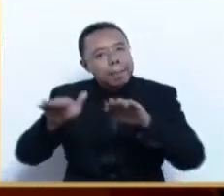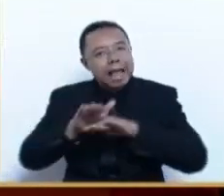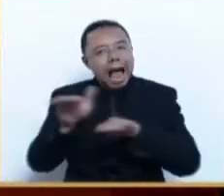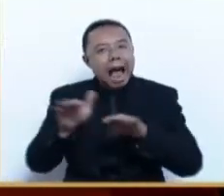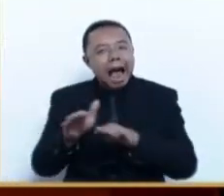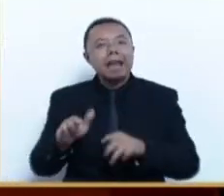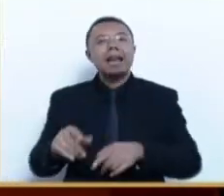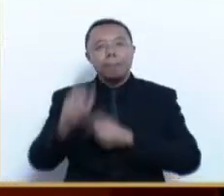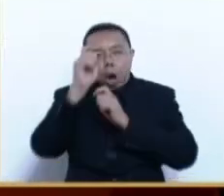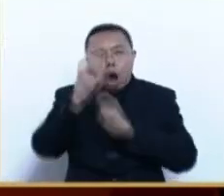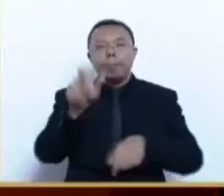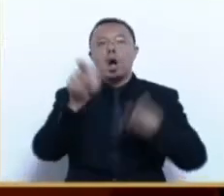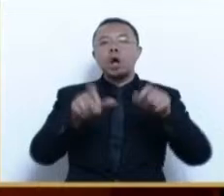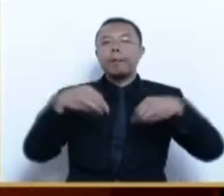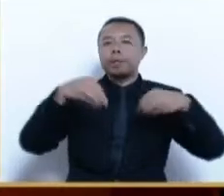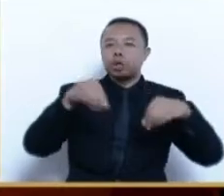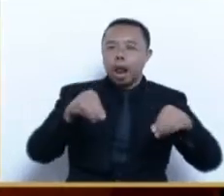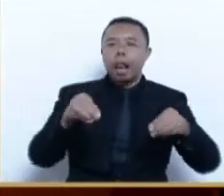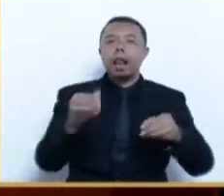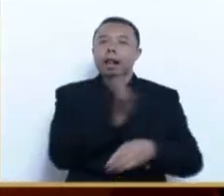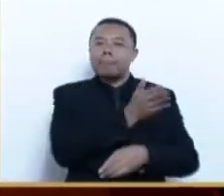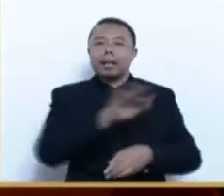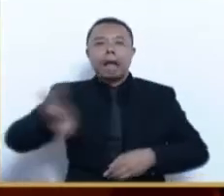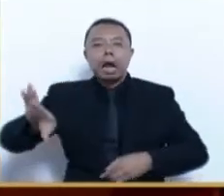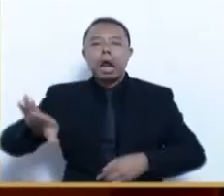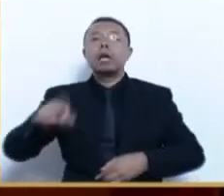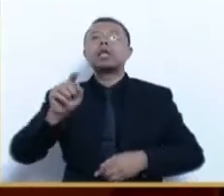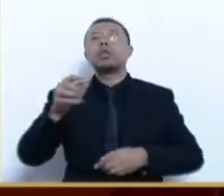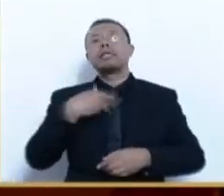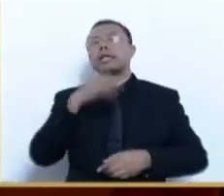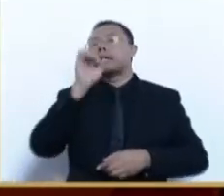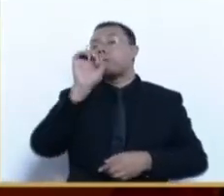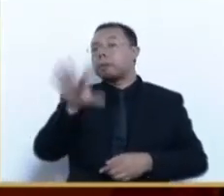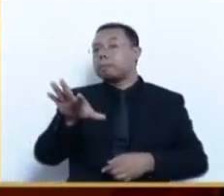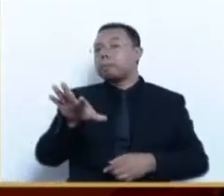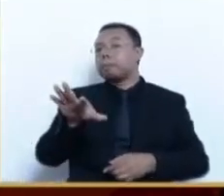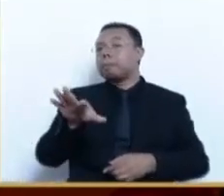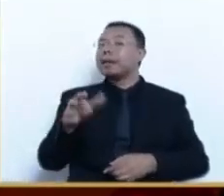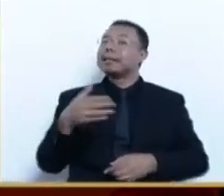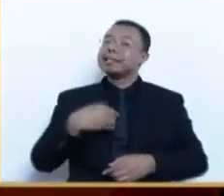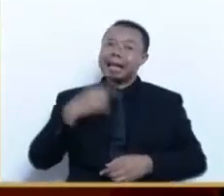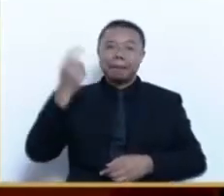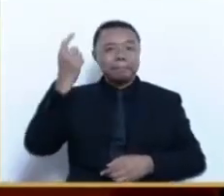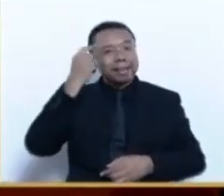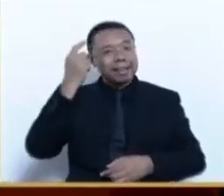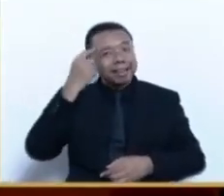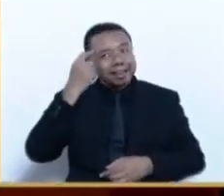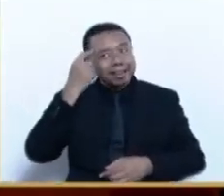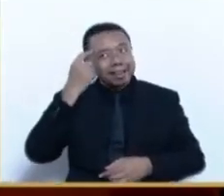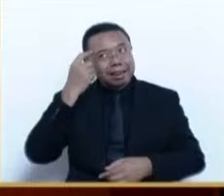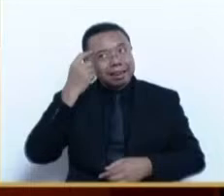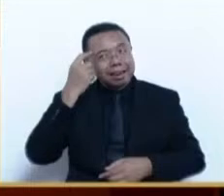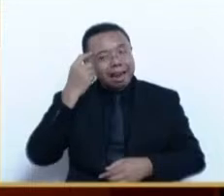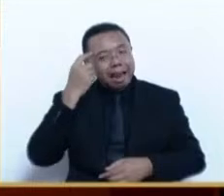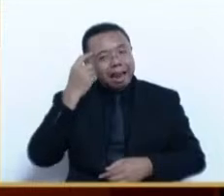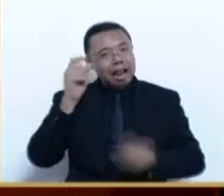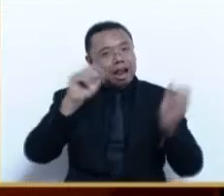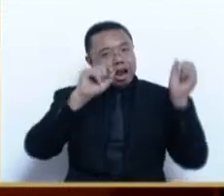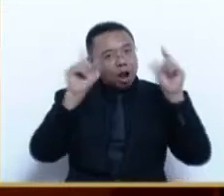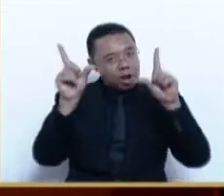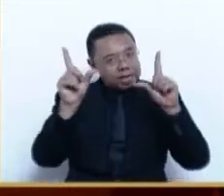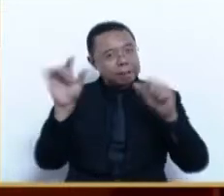memuliakan PKL ya itulah kira-kira jawabannya Maka menurut saya dalam